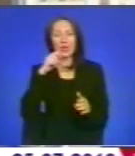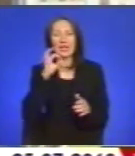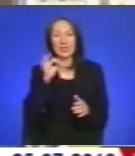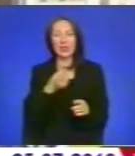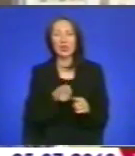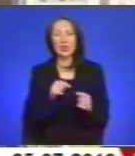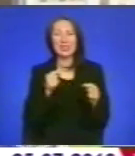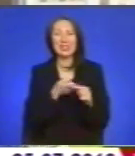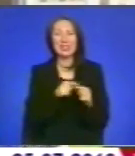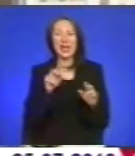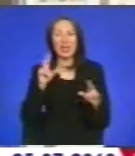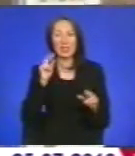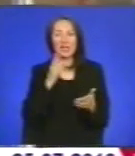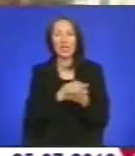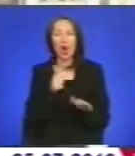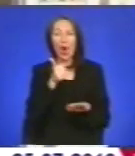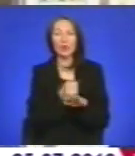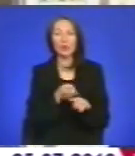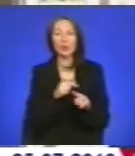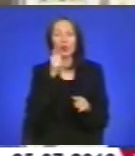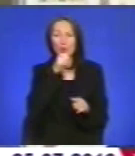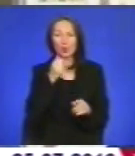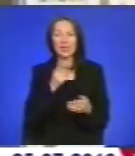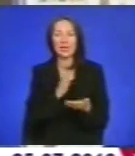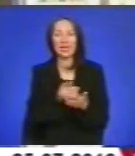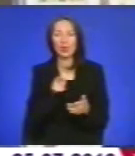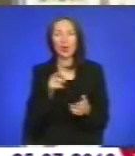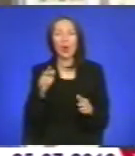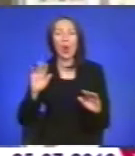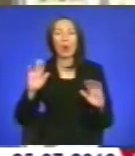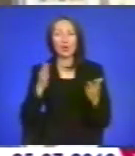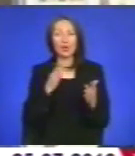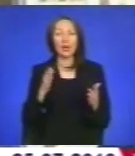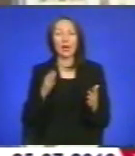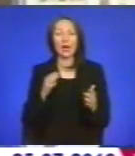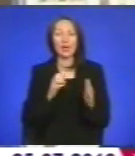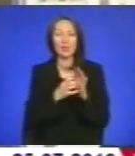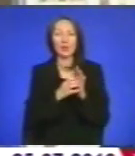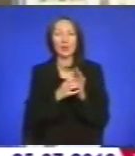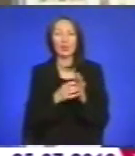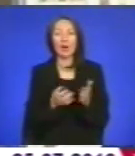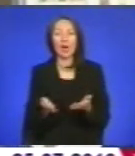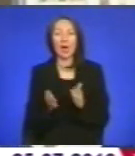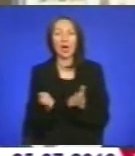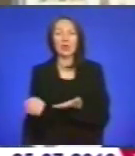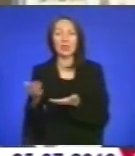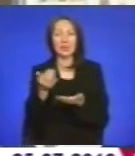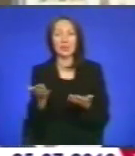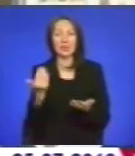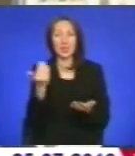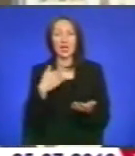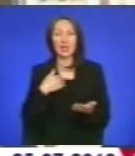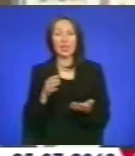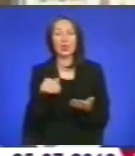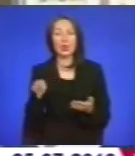тою подією, яка символізує чи закликає нас до єдності. Адже важко переоцінити сьогодні цю